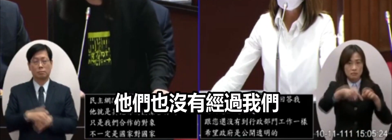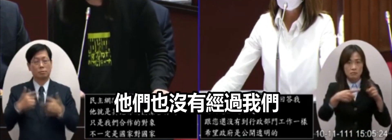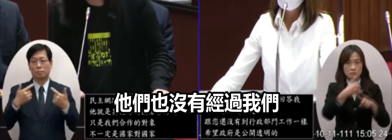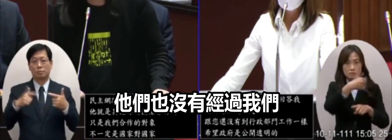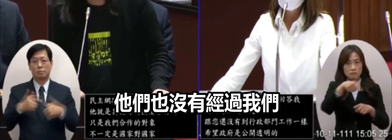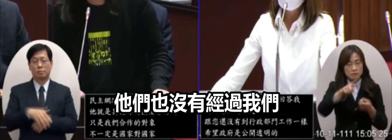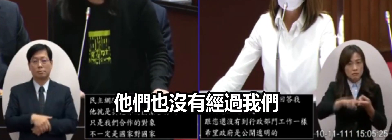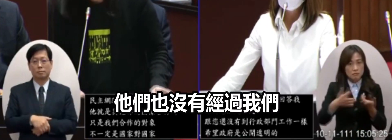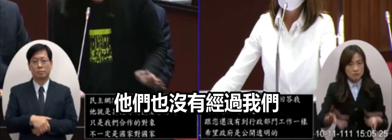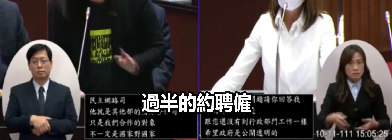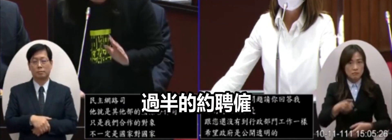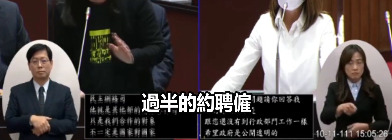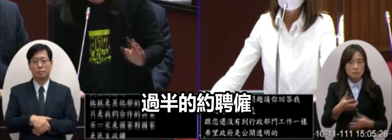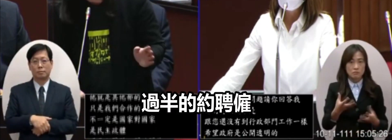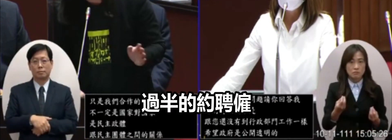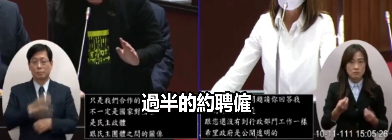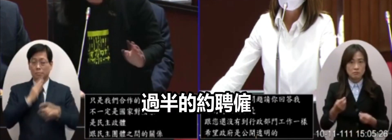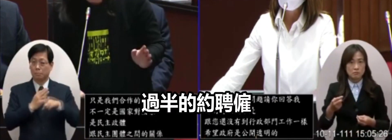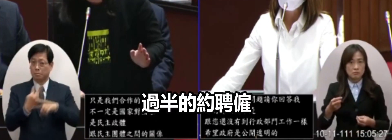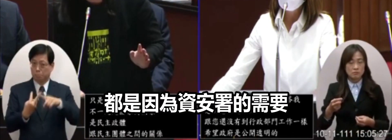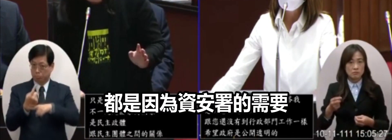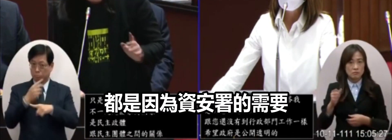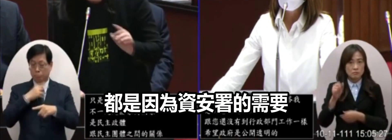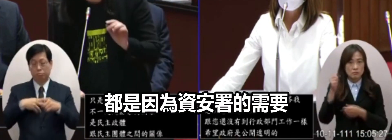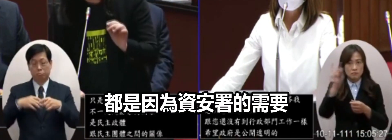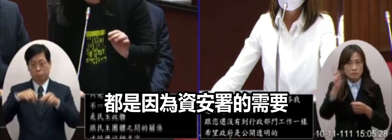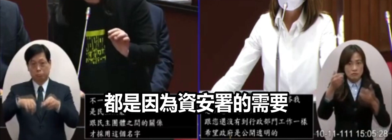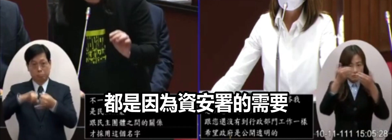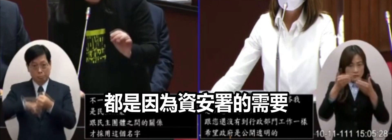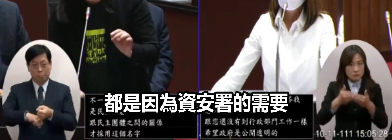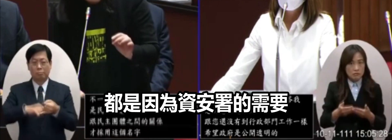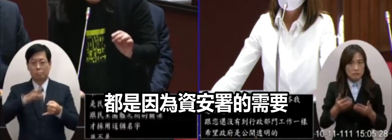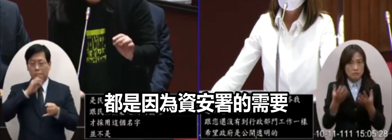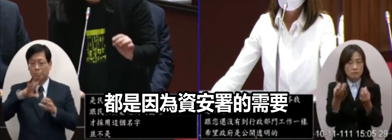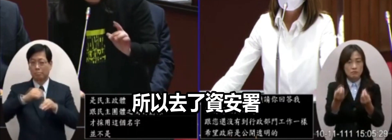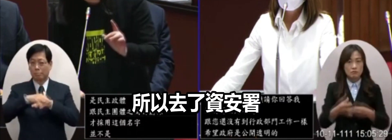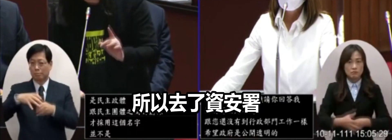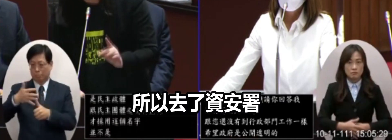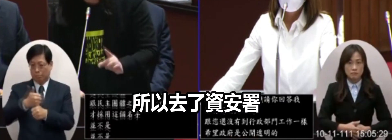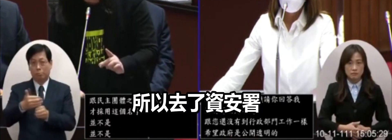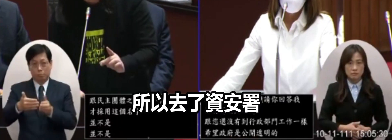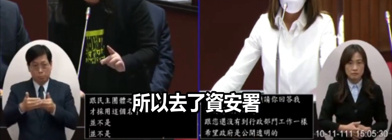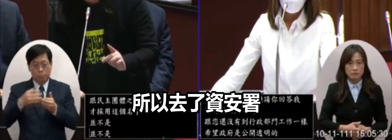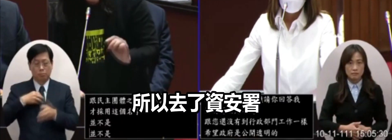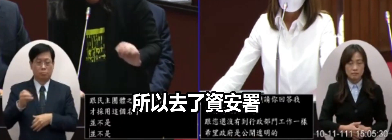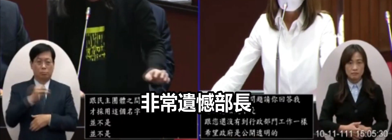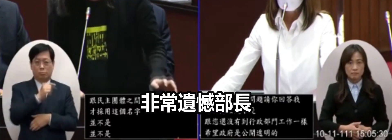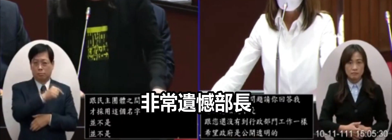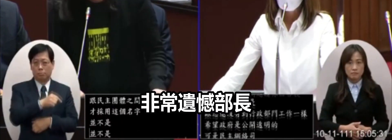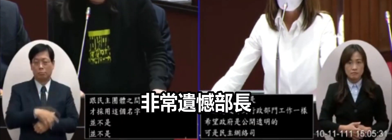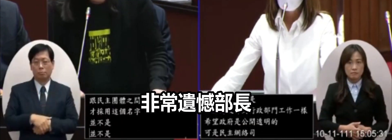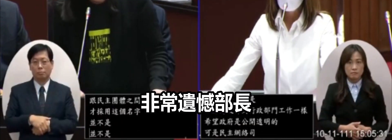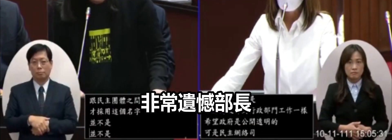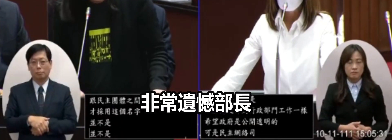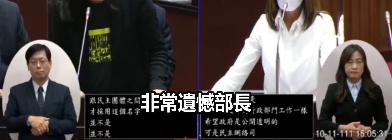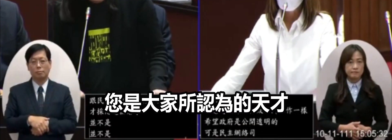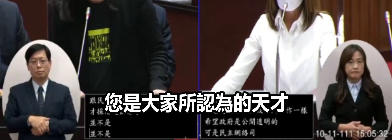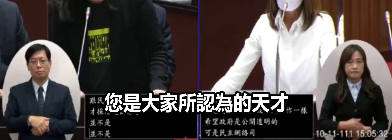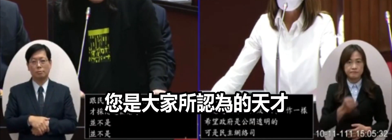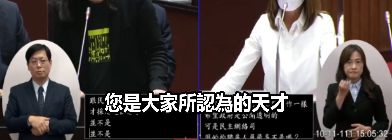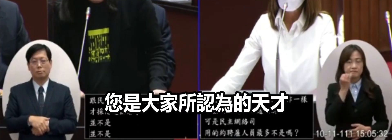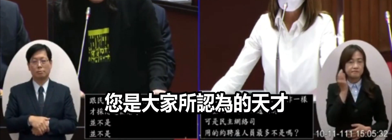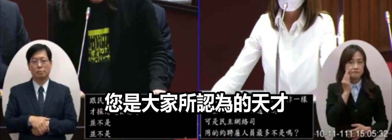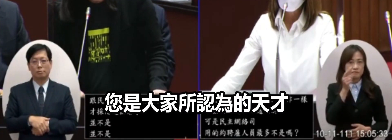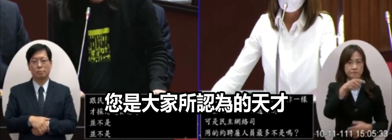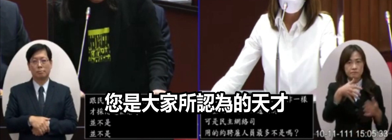过， 过半的约聘部都是因为资安署的需要，所以去了资安署。 非常遗憾哦，部长，您